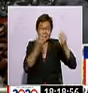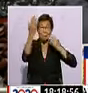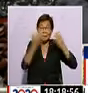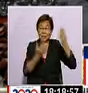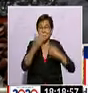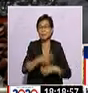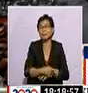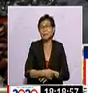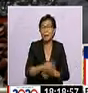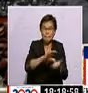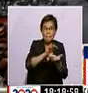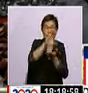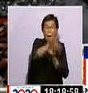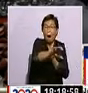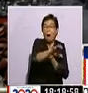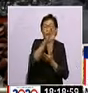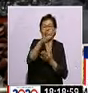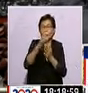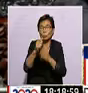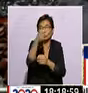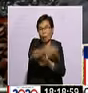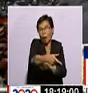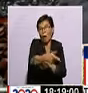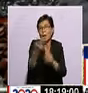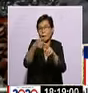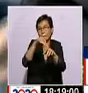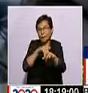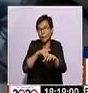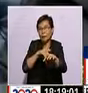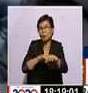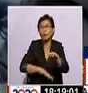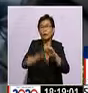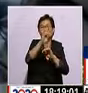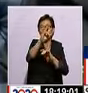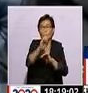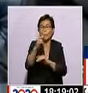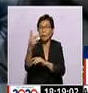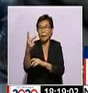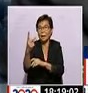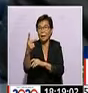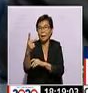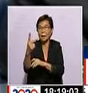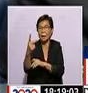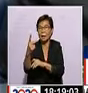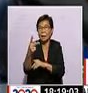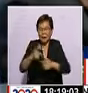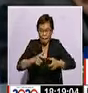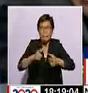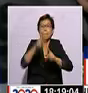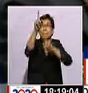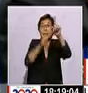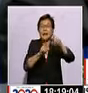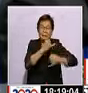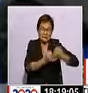itu, bayaran secara one-off sebanyak RM500 akan diberikan kepada hampir 70,000 pemegang pingat jasa